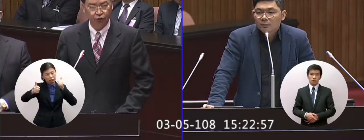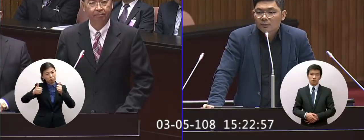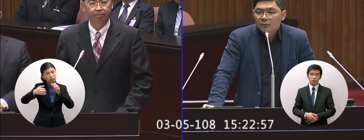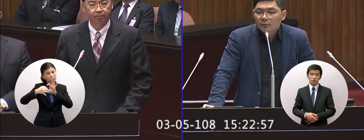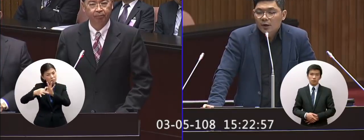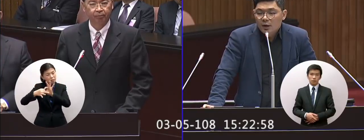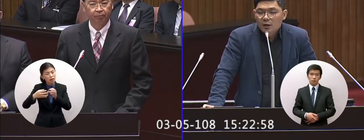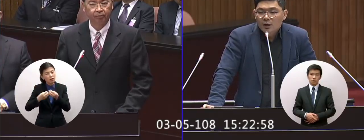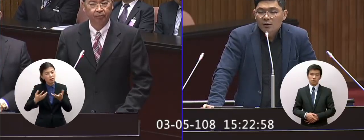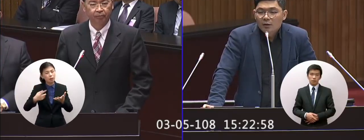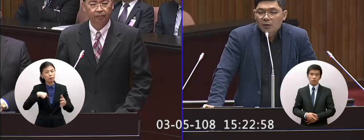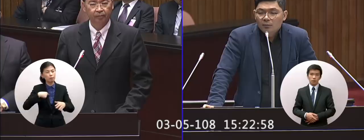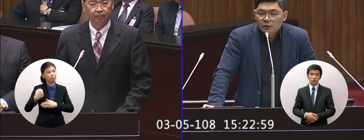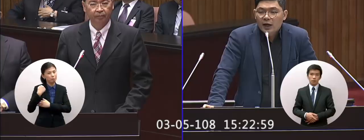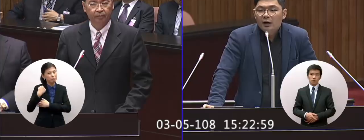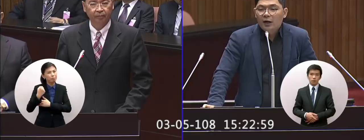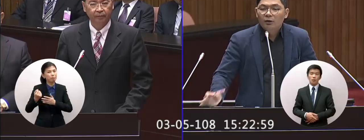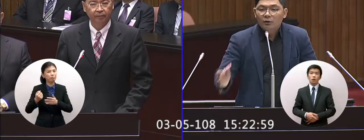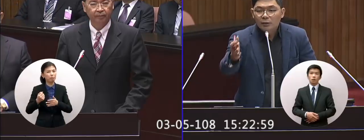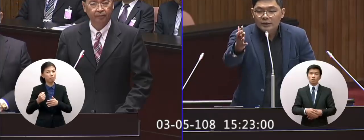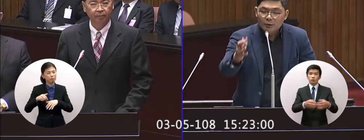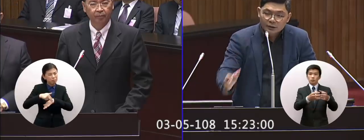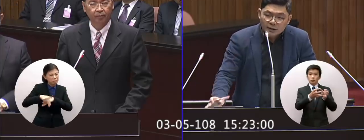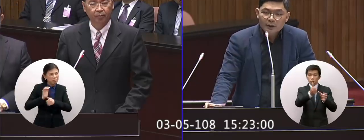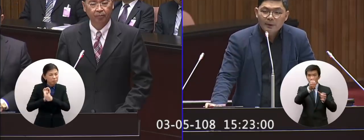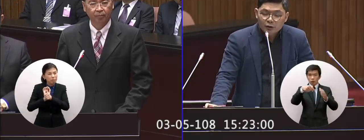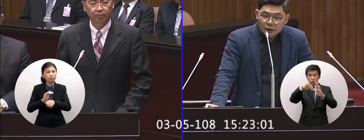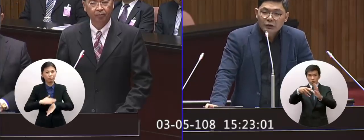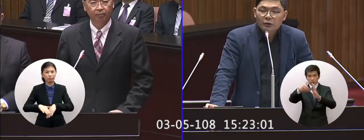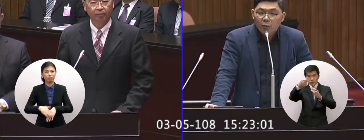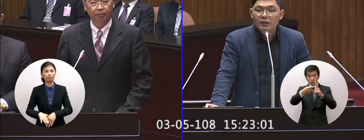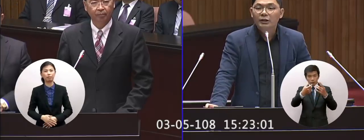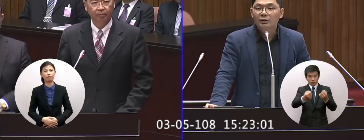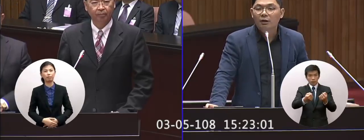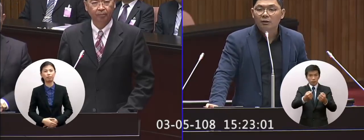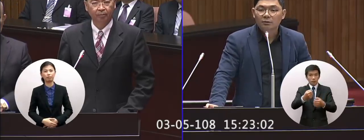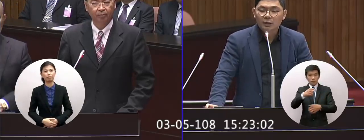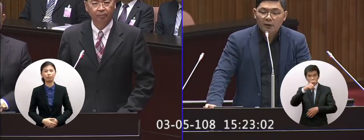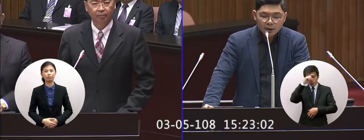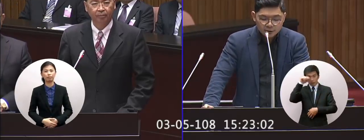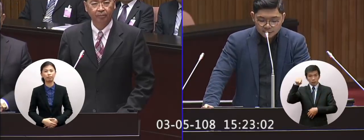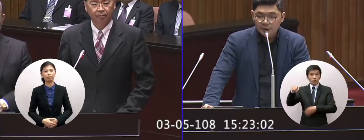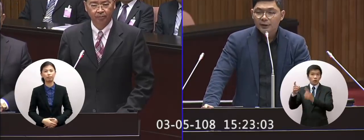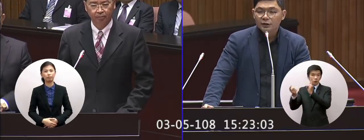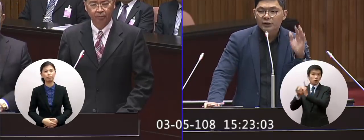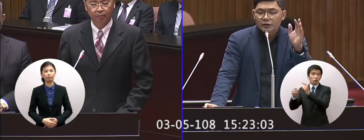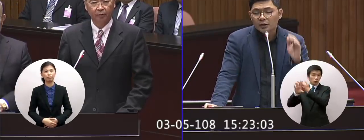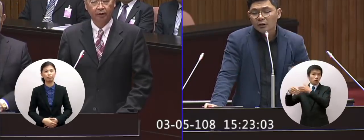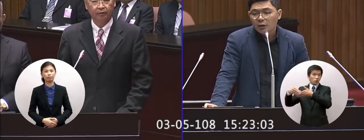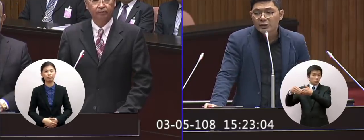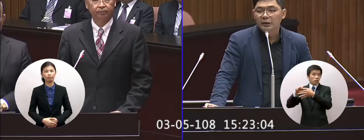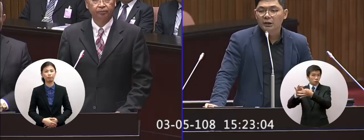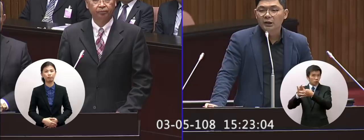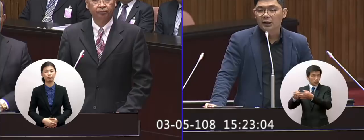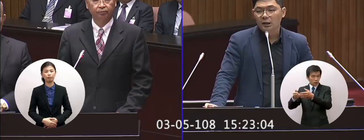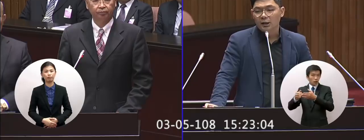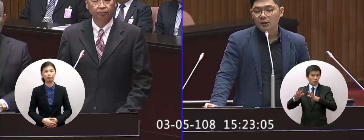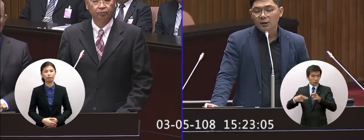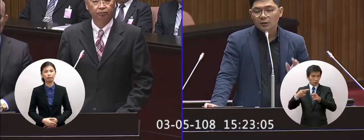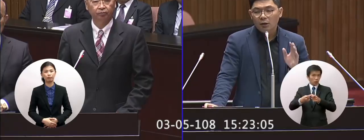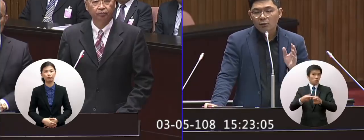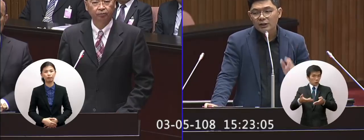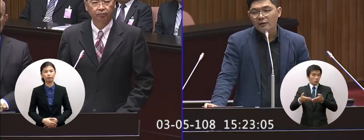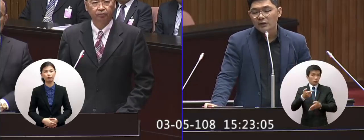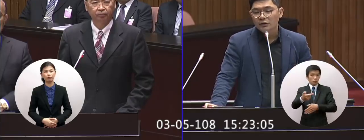努力来促成。 部长还有院长，你也在这边，我相信你关心哈台湾。今年是一个关键的一年